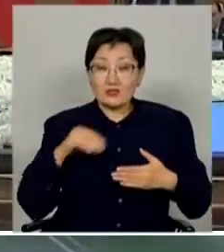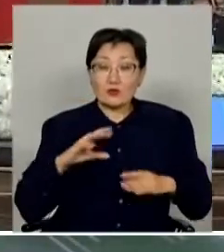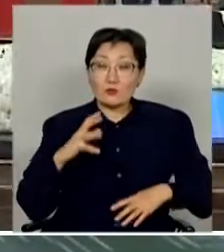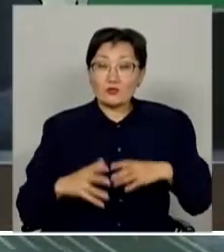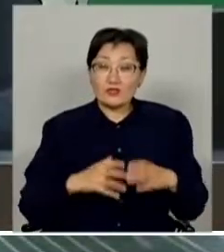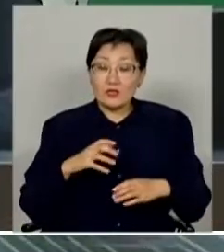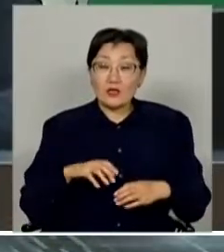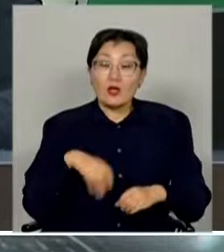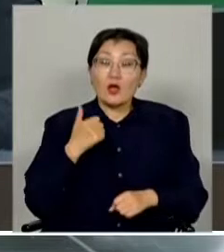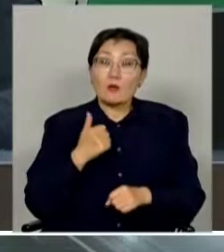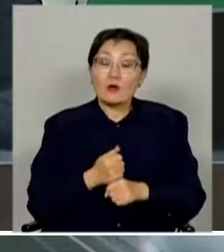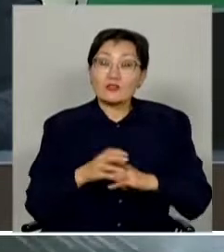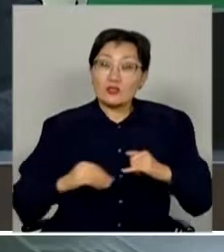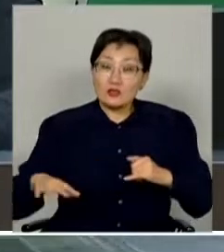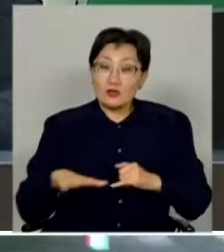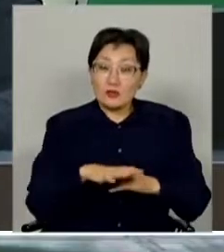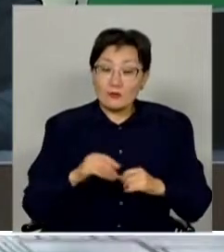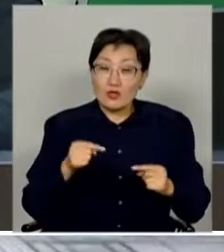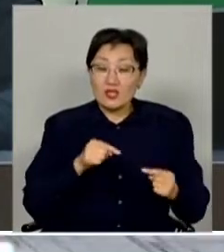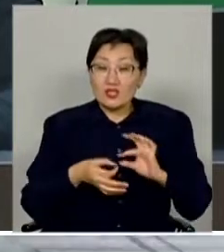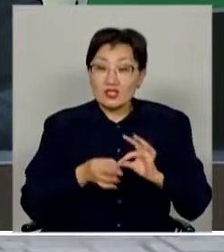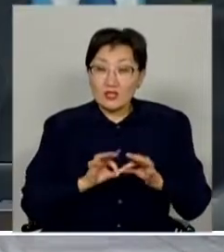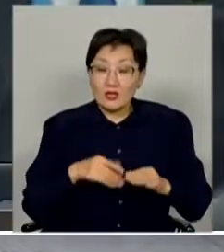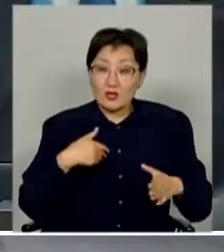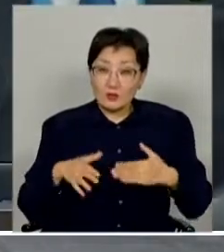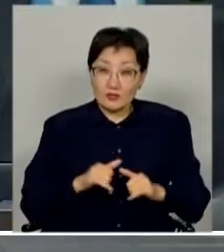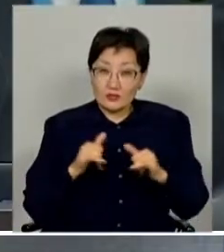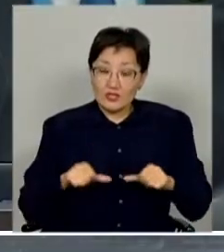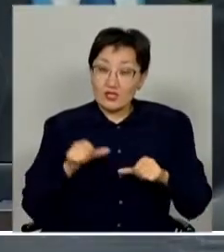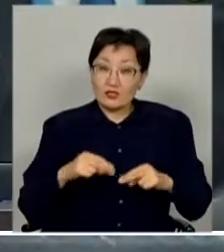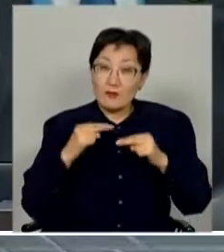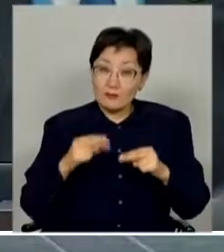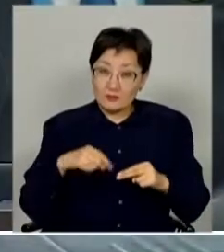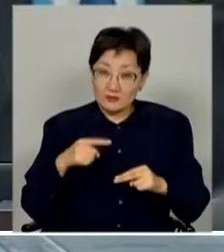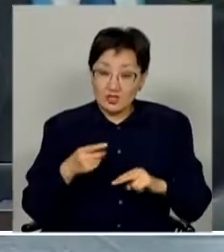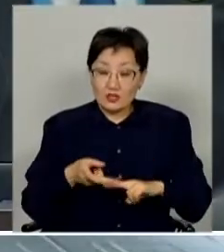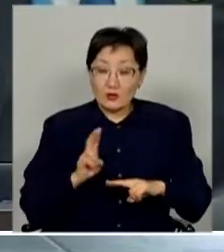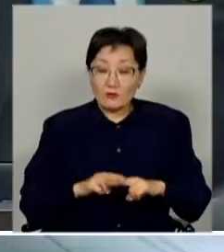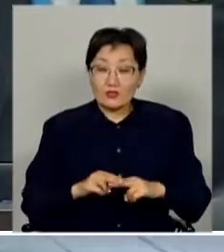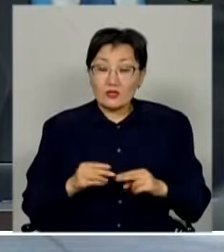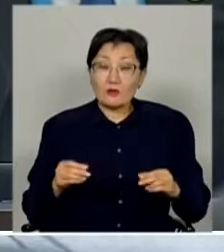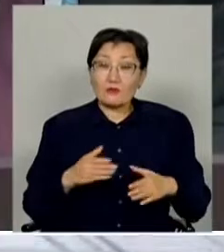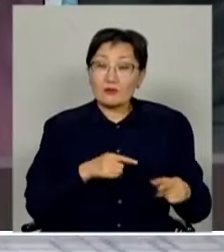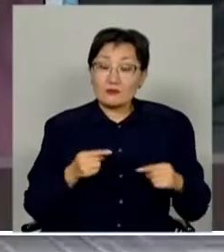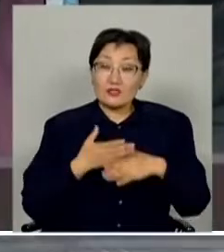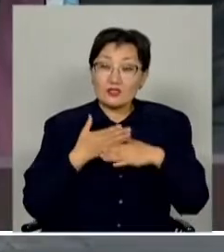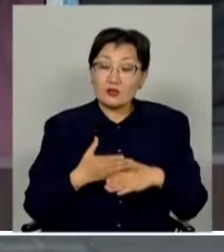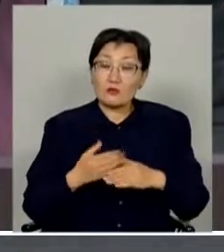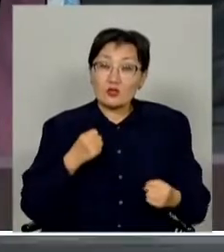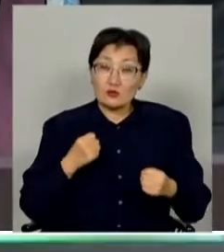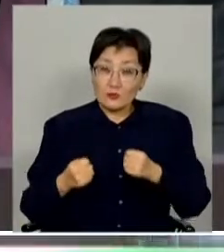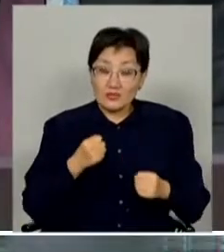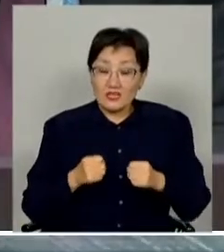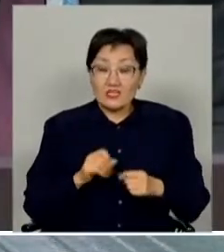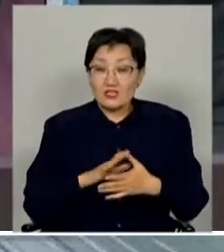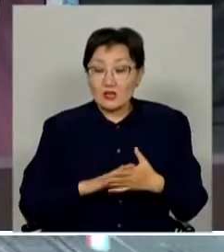ата жұрты ретінде жан-жақты қарым-қатынасты дамытуға айрықша мән береміз деді. Сондықтан ықпалдастығымызды одан әрі нығайтуға және